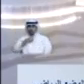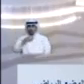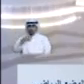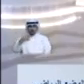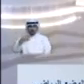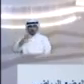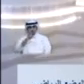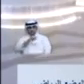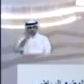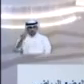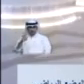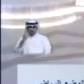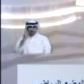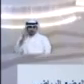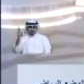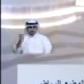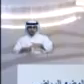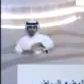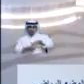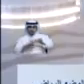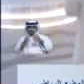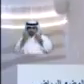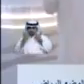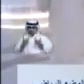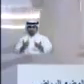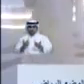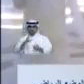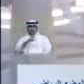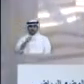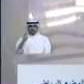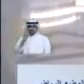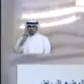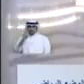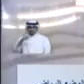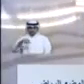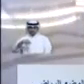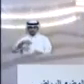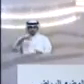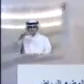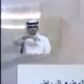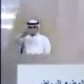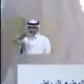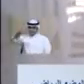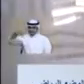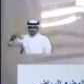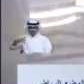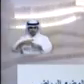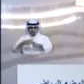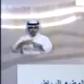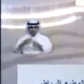شك أن مكامن الخطر والتربص والترصد للأسف الشديد من الأشرار هم يريدون أن يفرقوا هذا